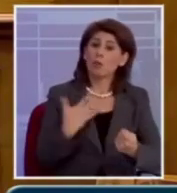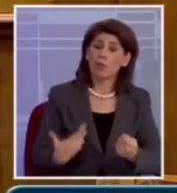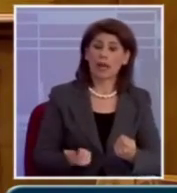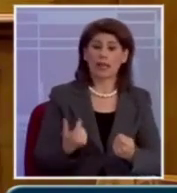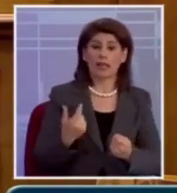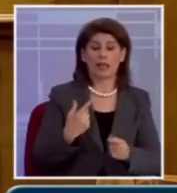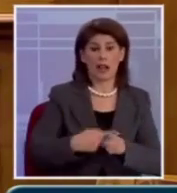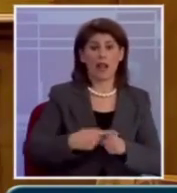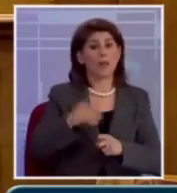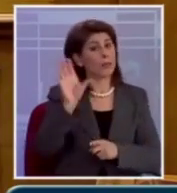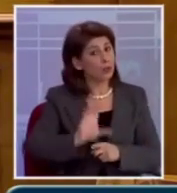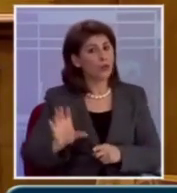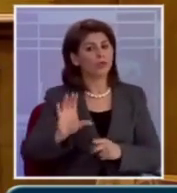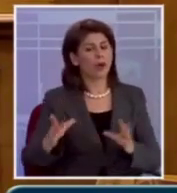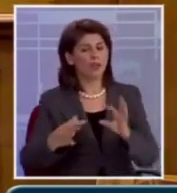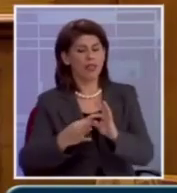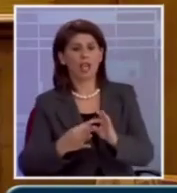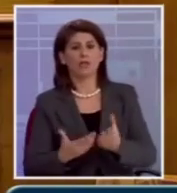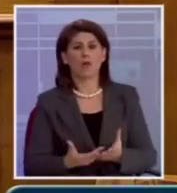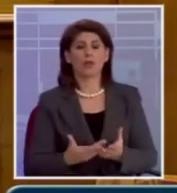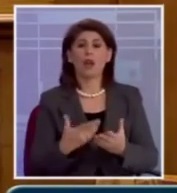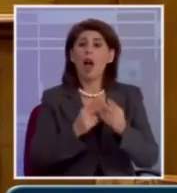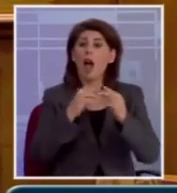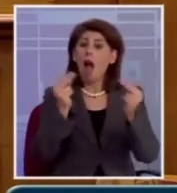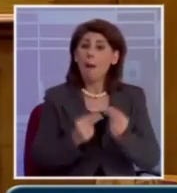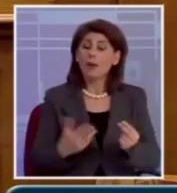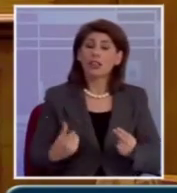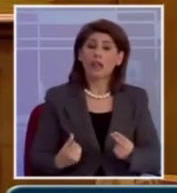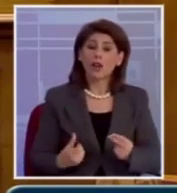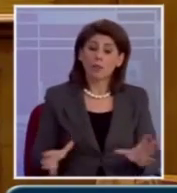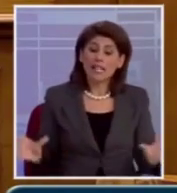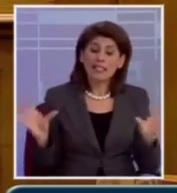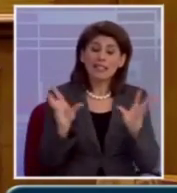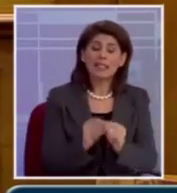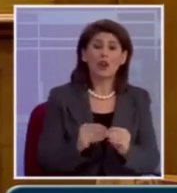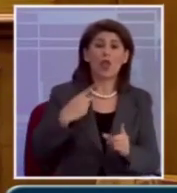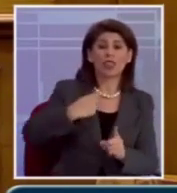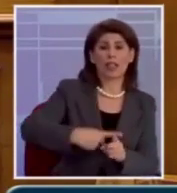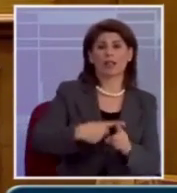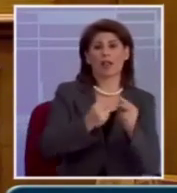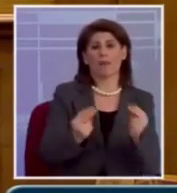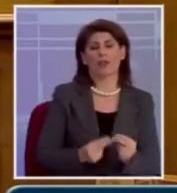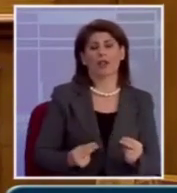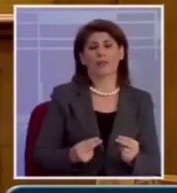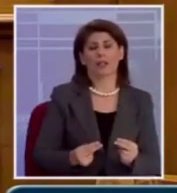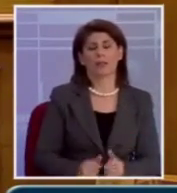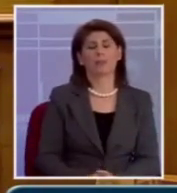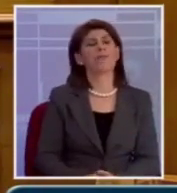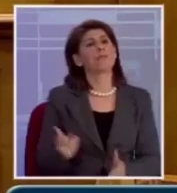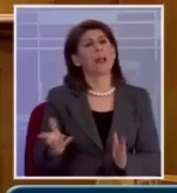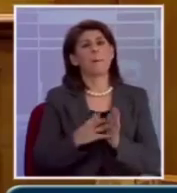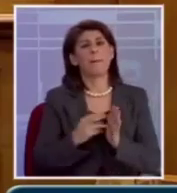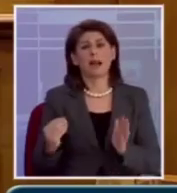με τον τουρισμό, ούτως ώστε να έχουμε ένα σύνολο θετικών επιπτώσεων μέσα από αυτό. Αν πάμε παραδείγματος